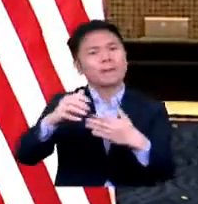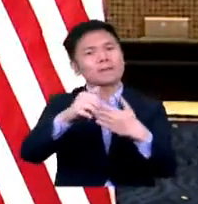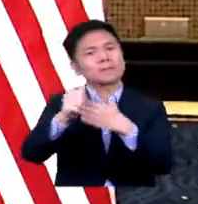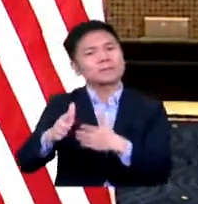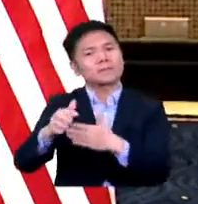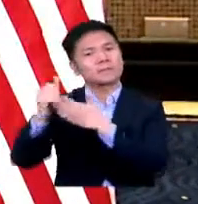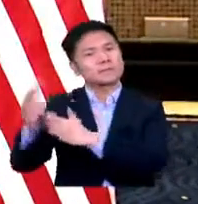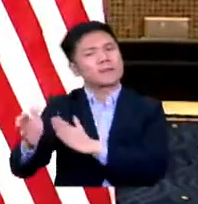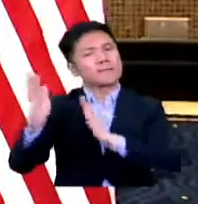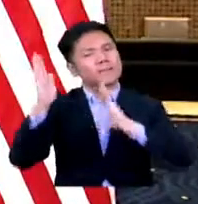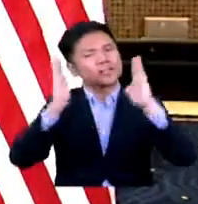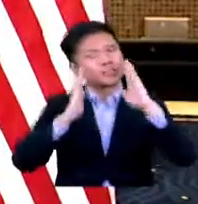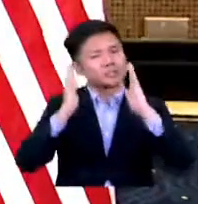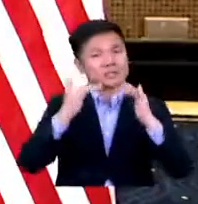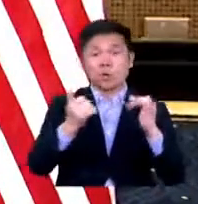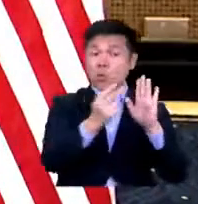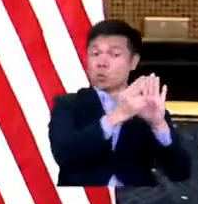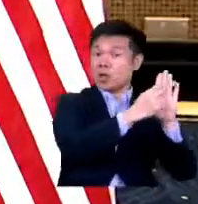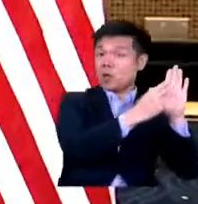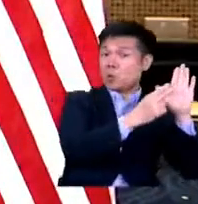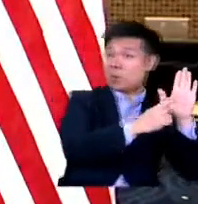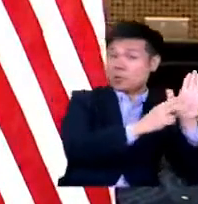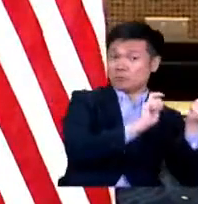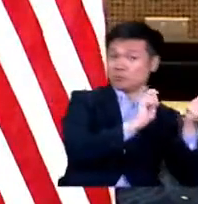dengan untuk pindahan undang-undang perlu